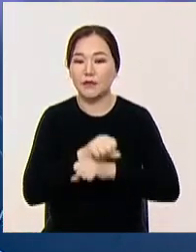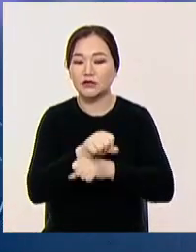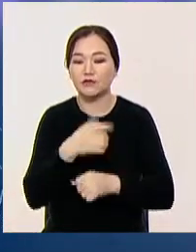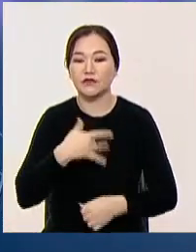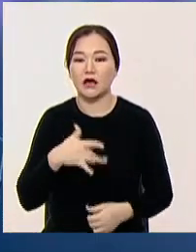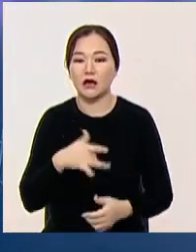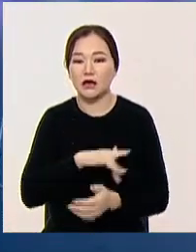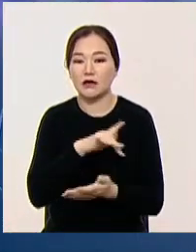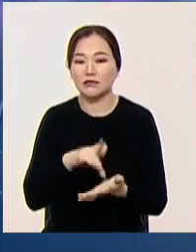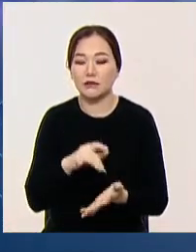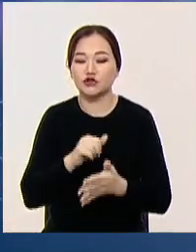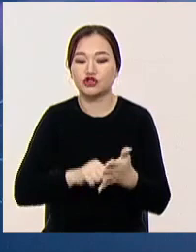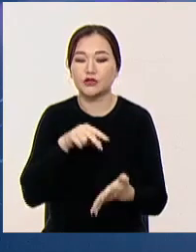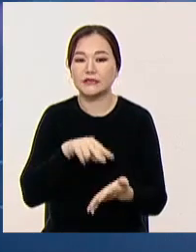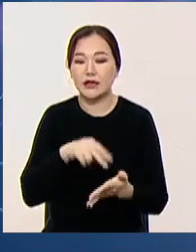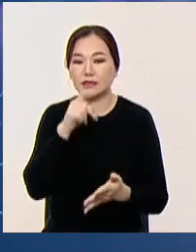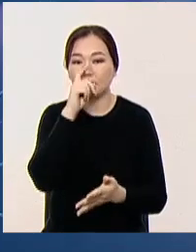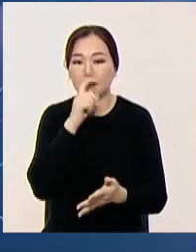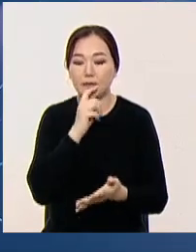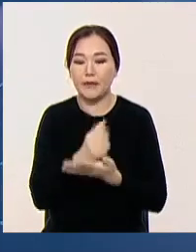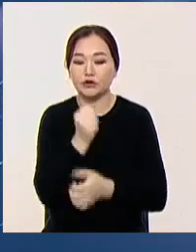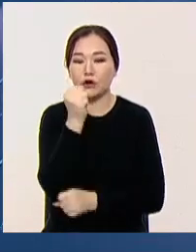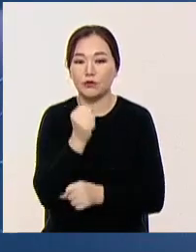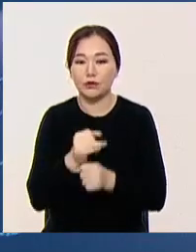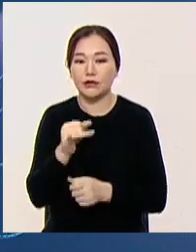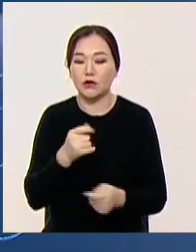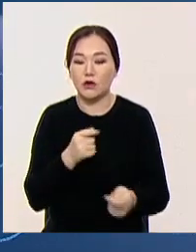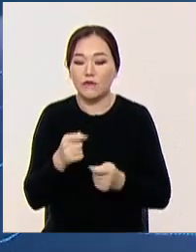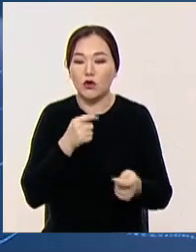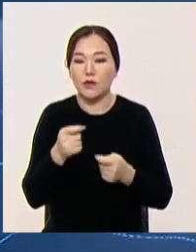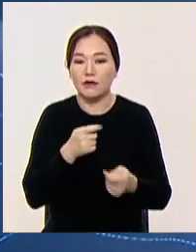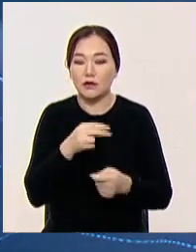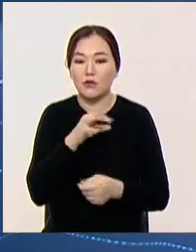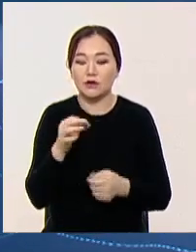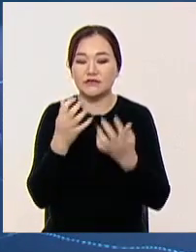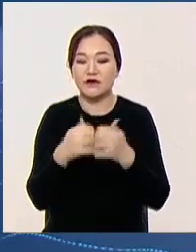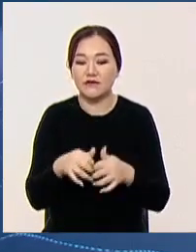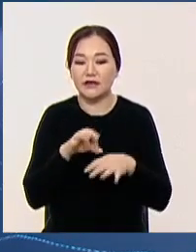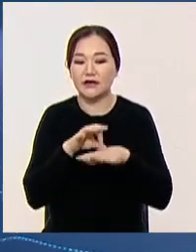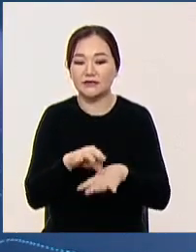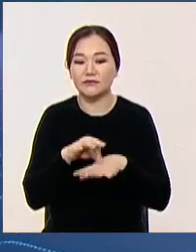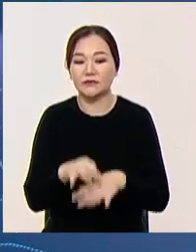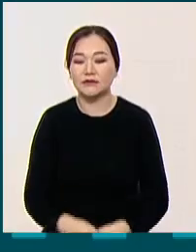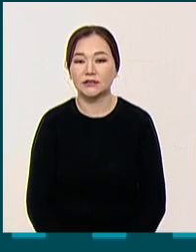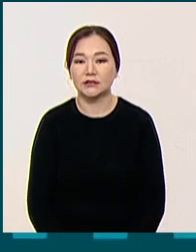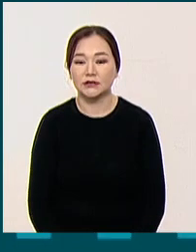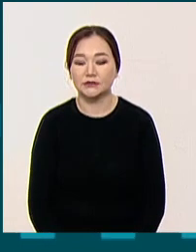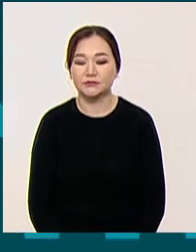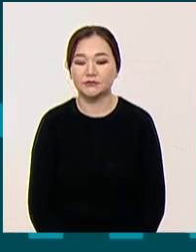Таразе. А причиной стало недопонимание между работниками и руководством управления по цифровой трансформации.